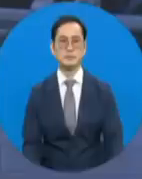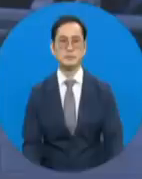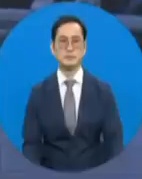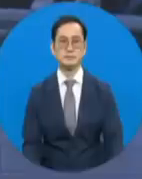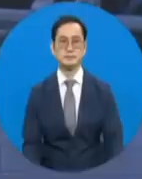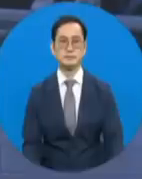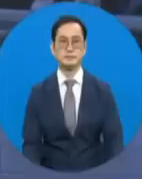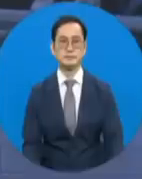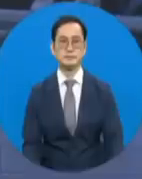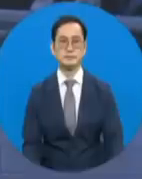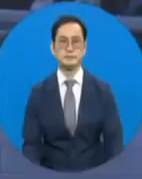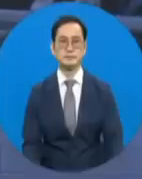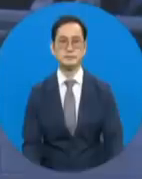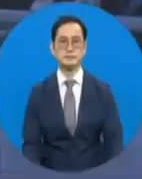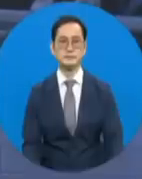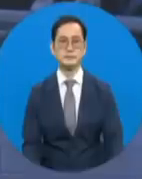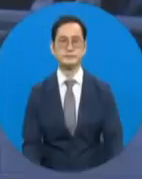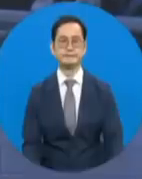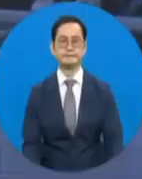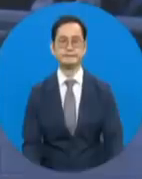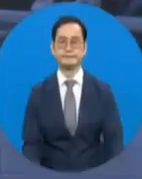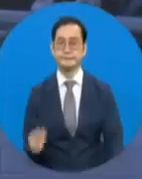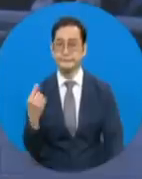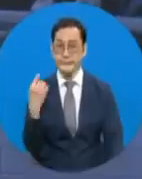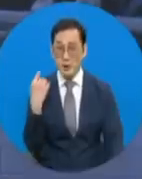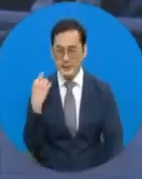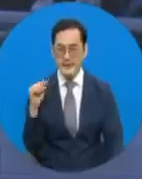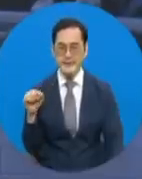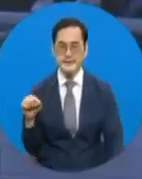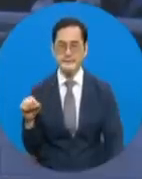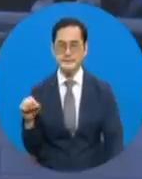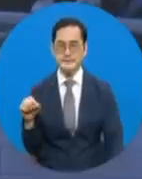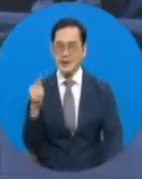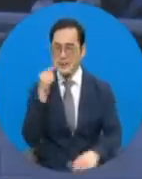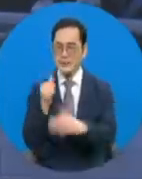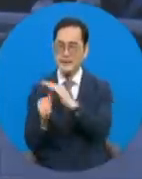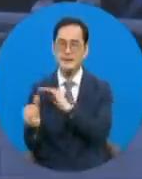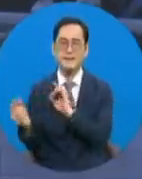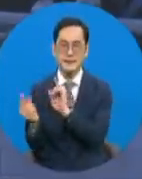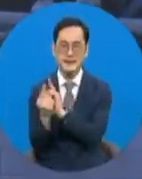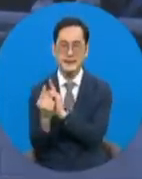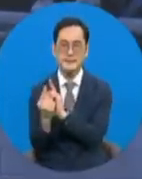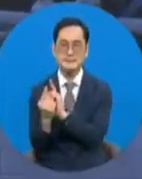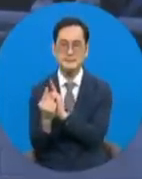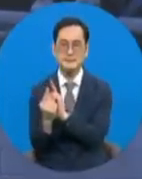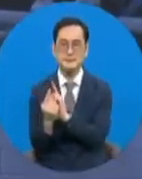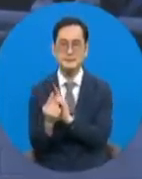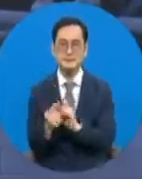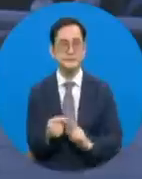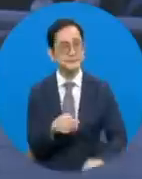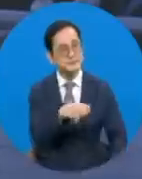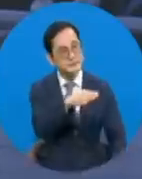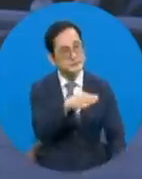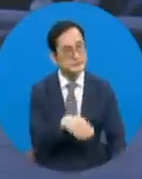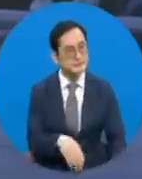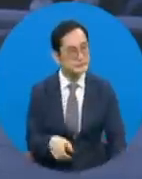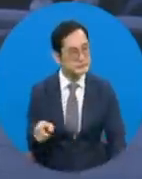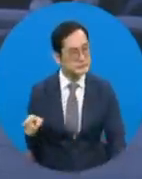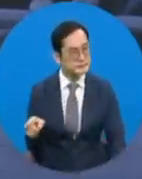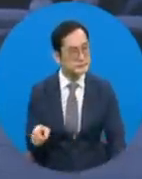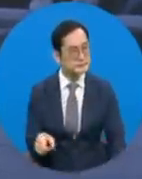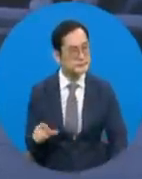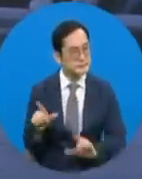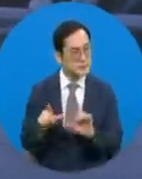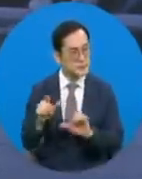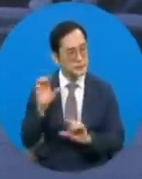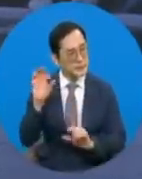자, 어제 김기현 대표가 주한 일본 대사를 만났습니다. 반대로 여쭤보겠습니다. 전영기 의원님, 네. 이